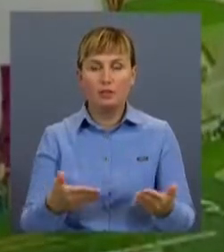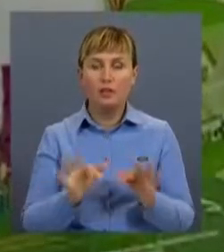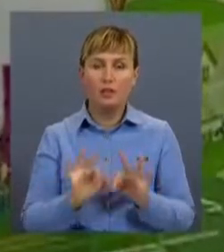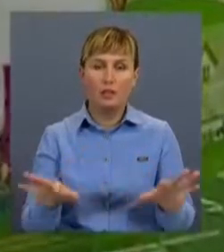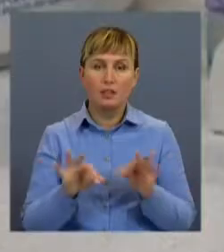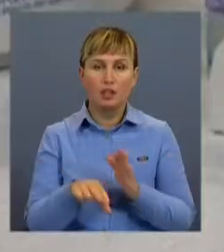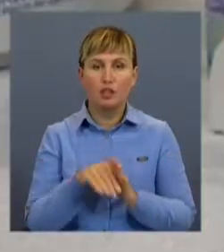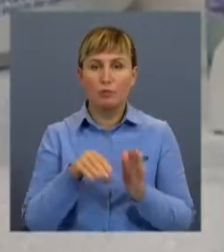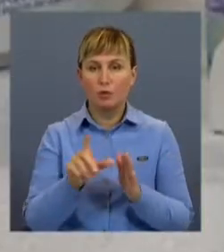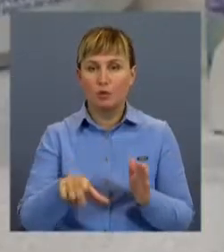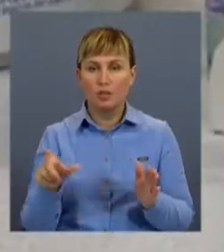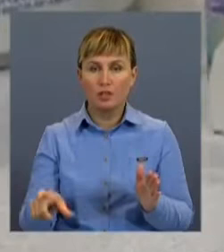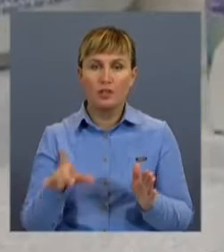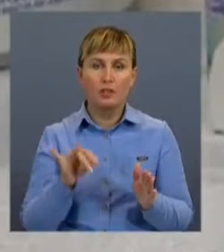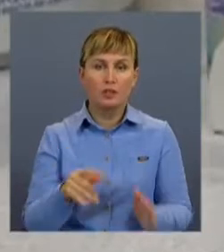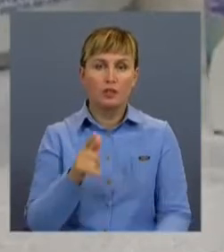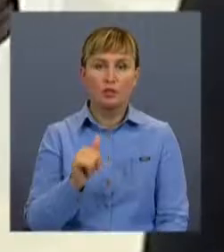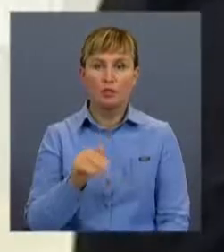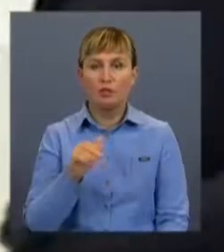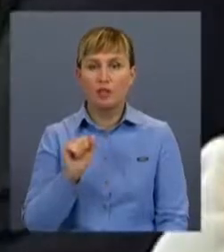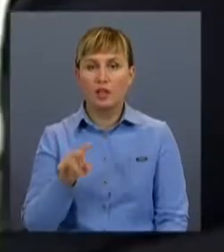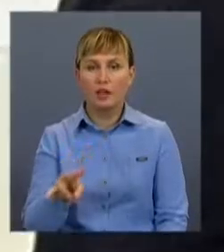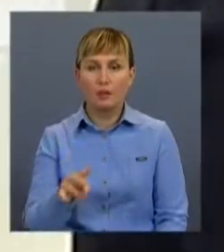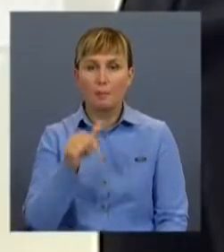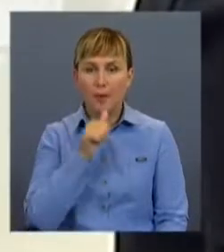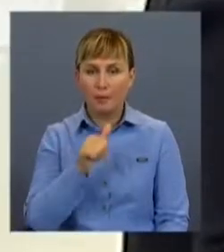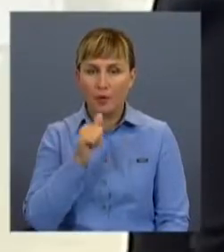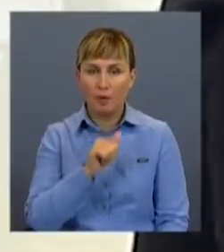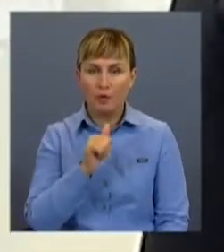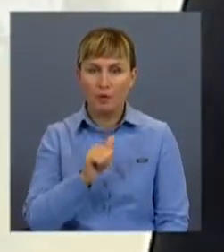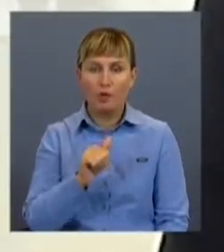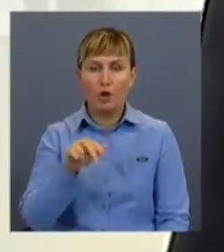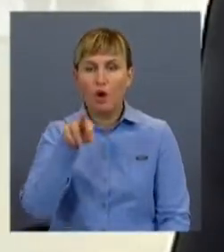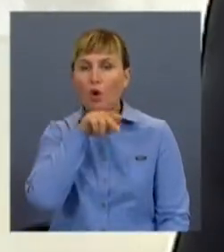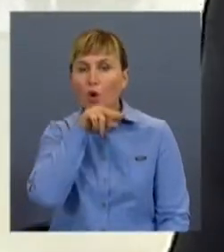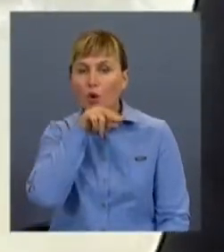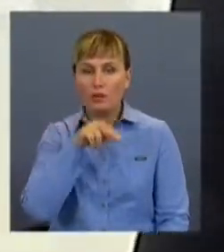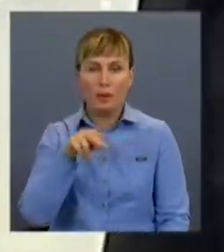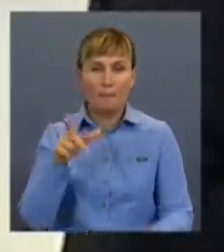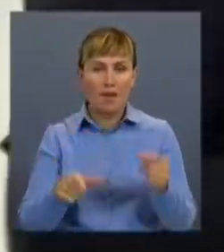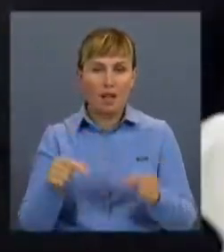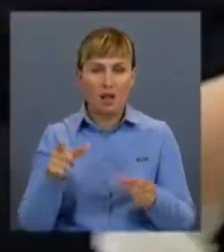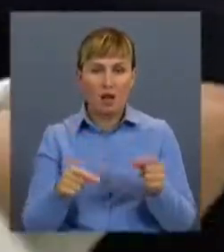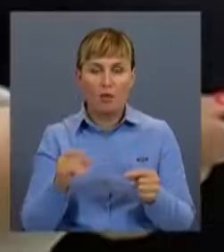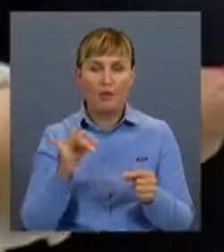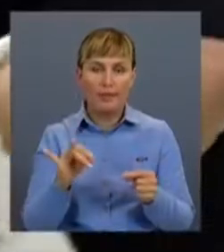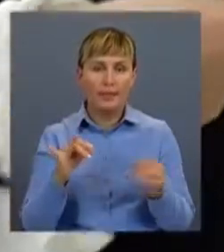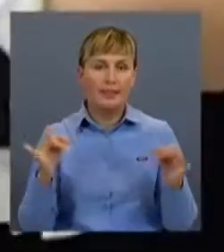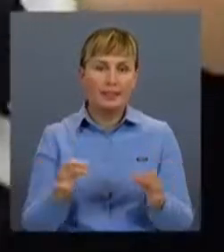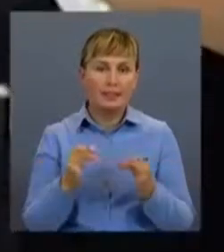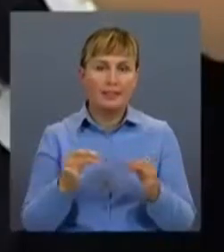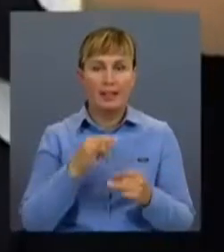депутатам так вот тут жанна к разу сова охотно попробовала козье молоко а загиб оба лего интересовалась